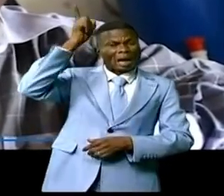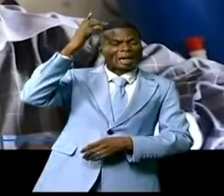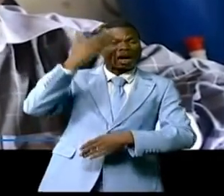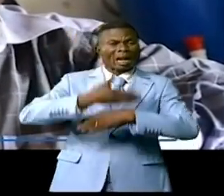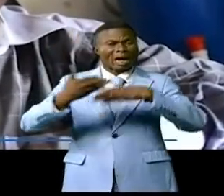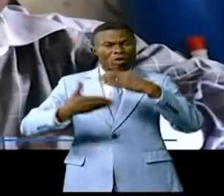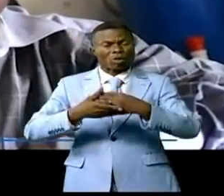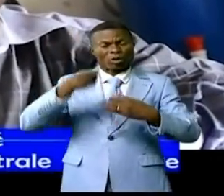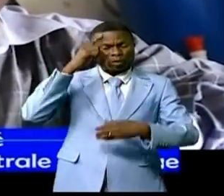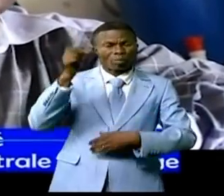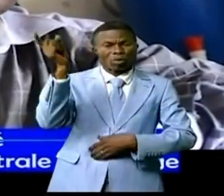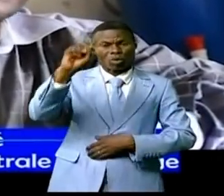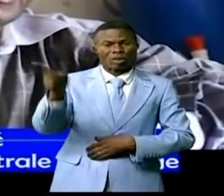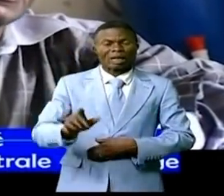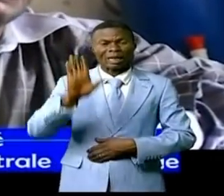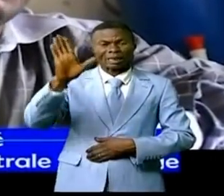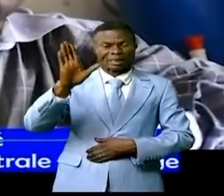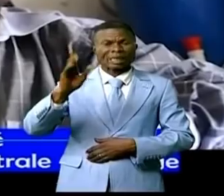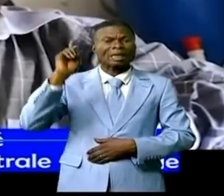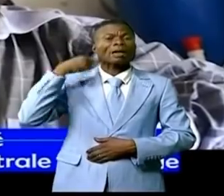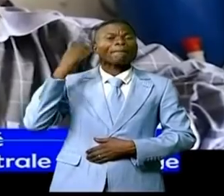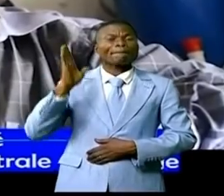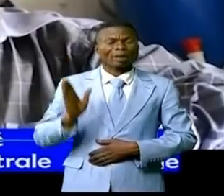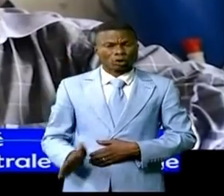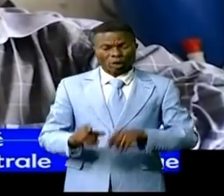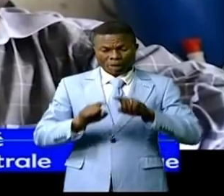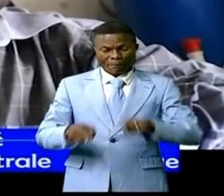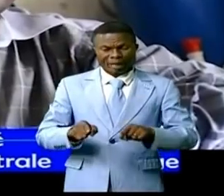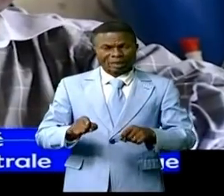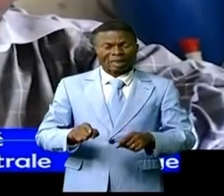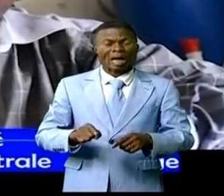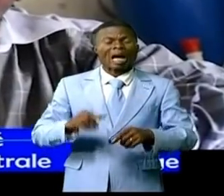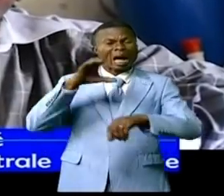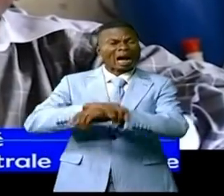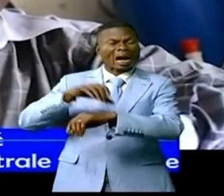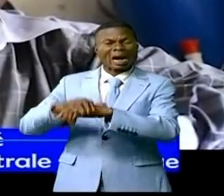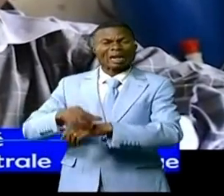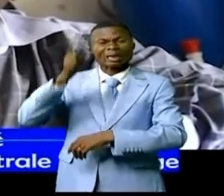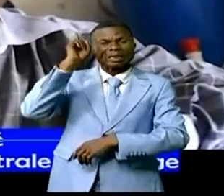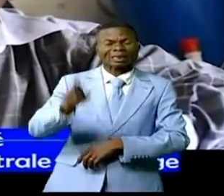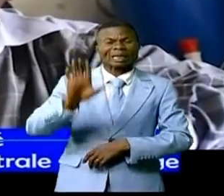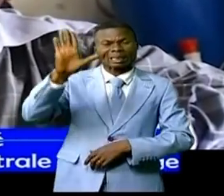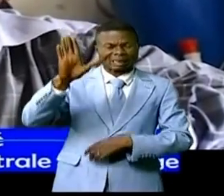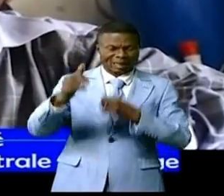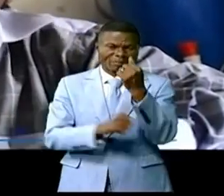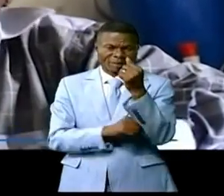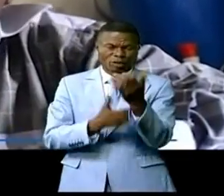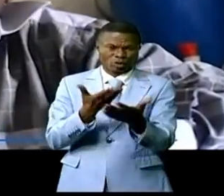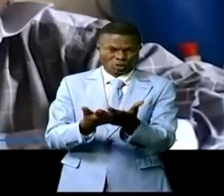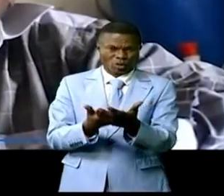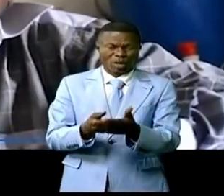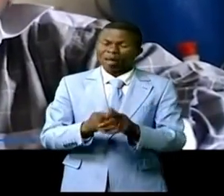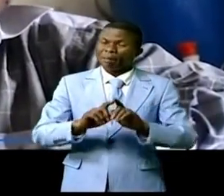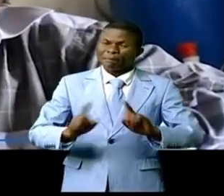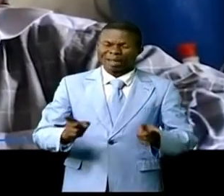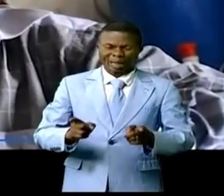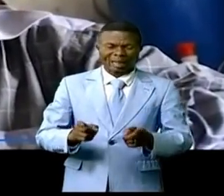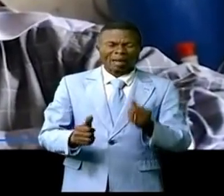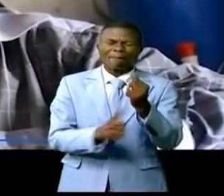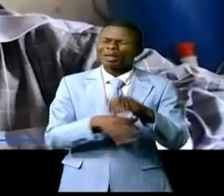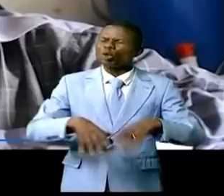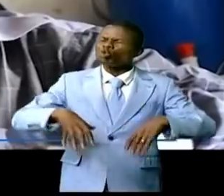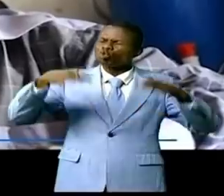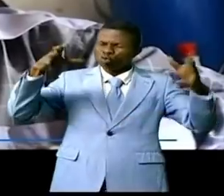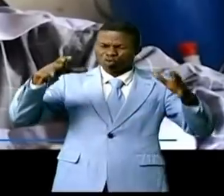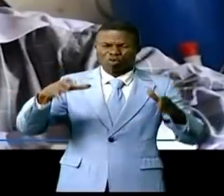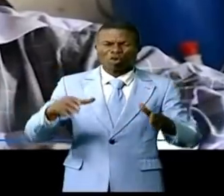100 détenus. Oui, je sais là. Cette prison est construite pour 35 détenus, mais elle compte à ces jours 100 et des détenus.